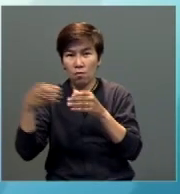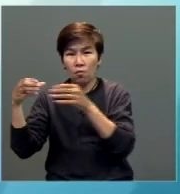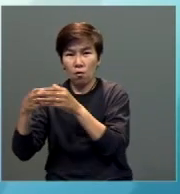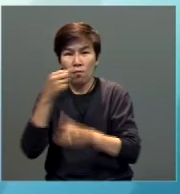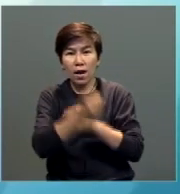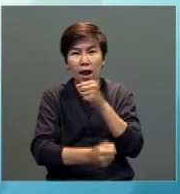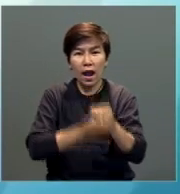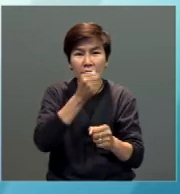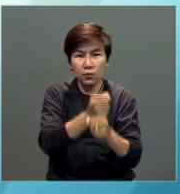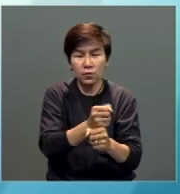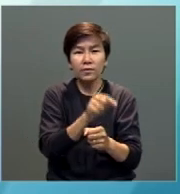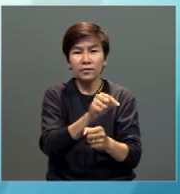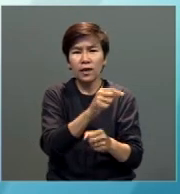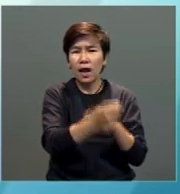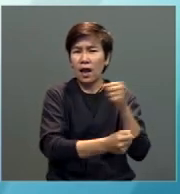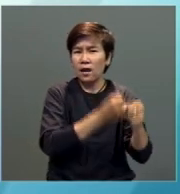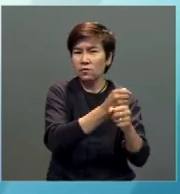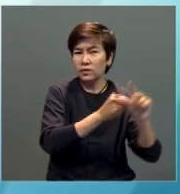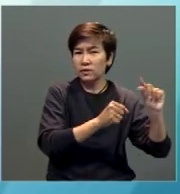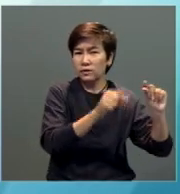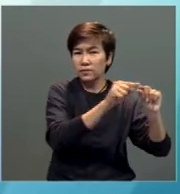จะกลับแต่แนวโน้มก็ยังดูสูงอยู่เมื่อเปรียบเทียบกับทางจังหวัดอื่นๆที่เป็นสีแดงนะครับแต่จังหวัดอื่นๆก็ดูมีแนวโน้มเพิ่มขึ้นนะครับก็คือในต่างจังหวัดทั้งหลายอันนี้พอร่วมกันแล้วก็ยังมีความน่ากังวลอยู่นะครับการดูที่เรื่องของผู้ป่วยยืนยันในแบ่งกลุ่มอายุนะครับก็จะพบว่านะครับกลุ่มของอายุ20 29